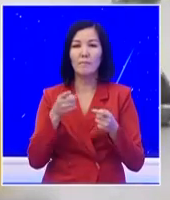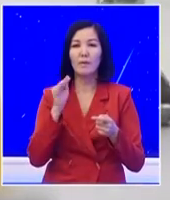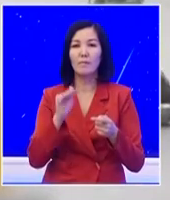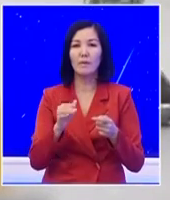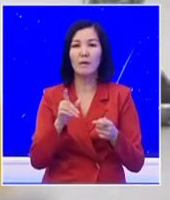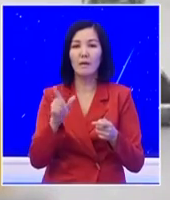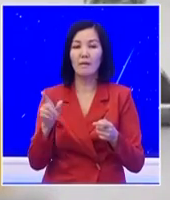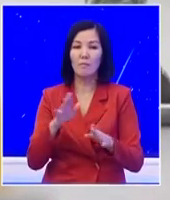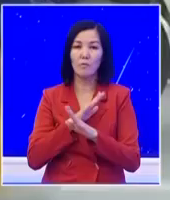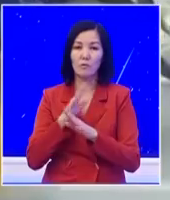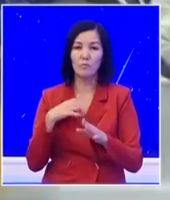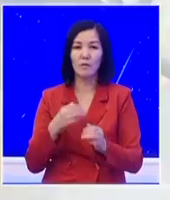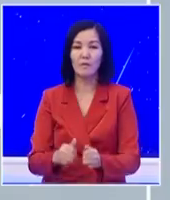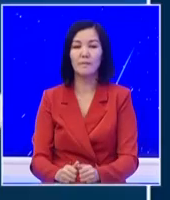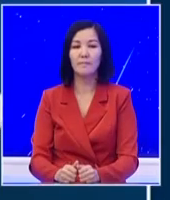көз жұмыпты.